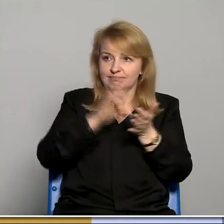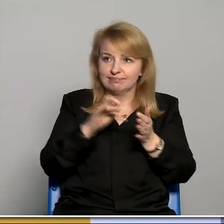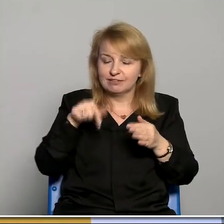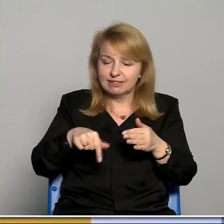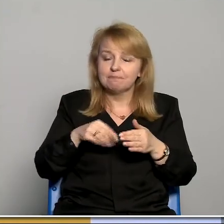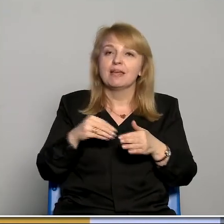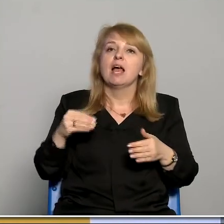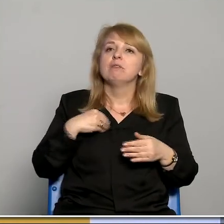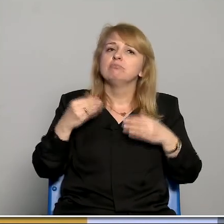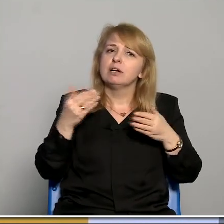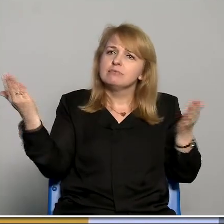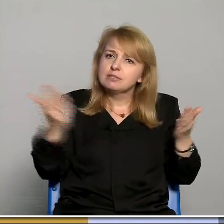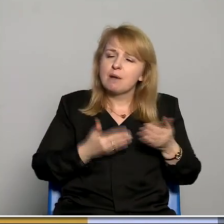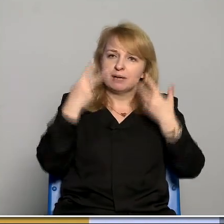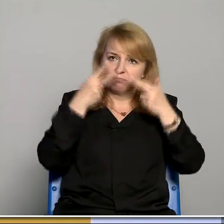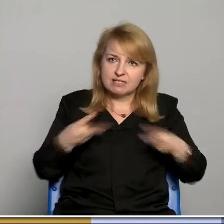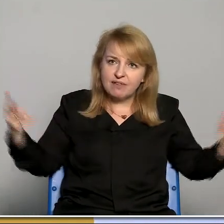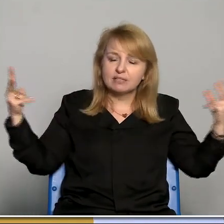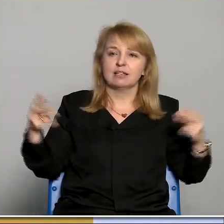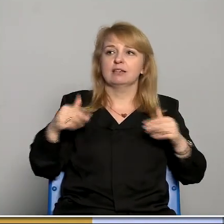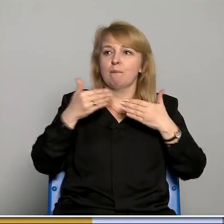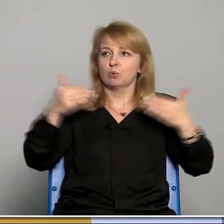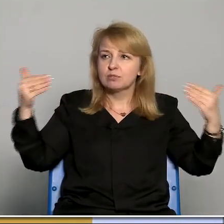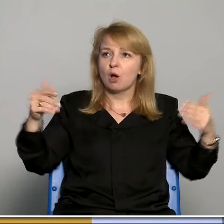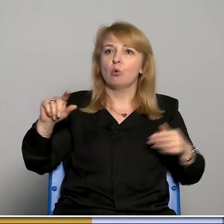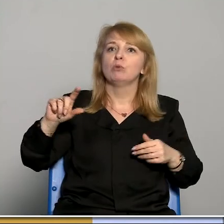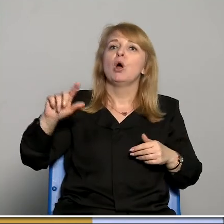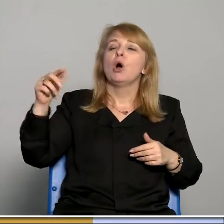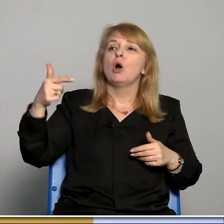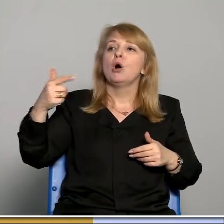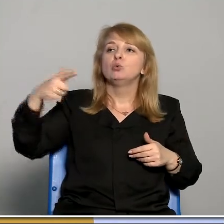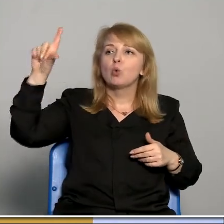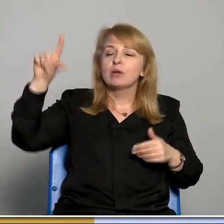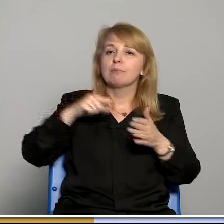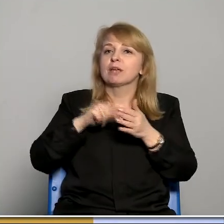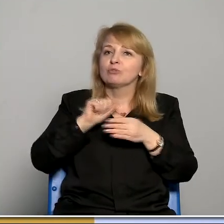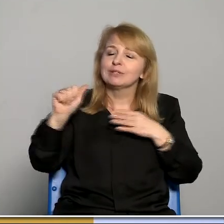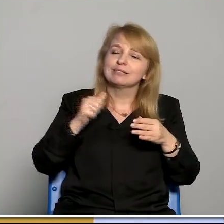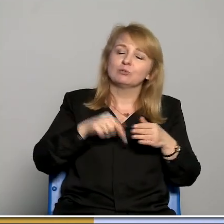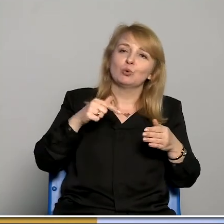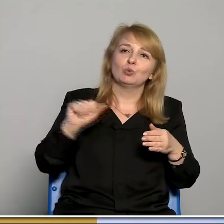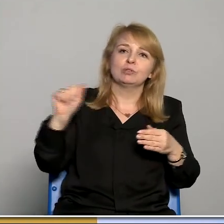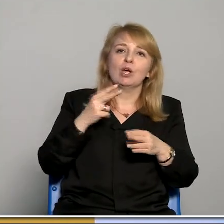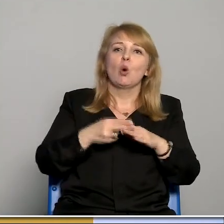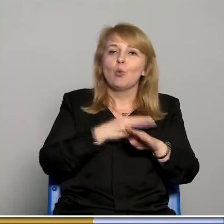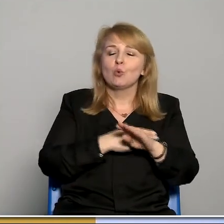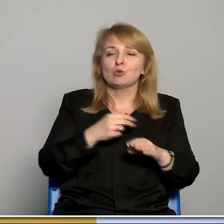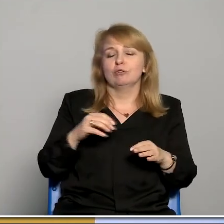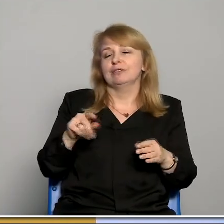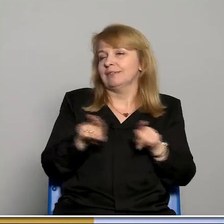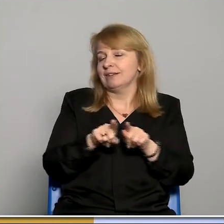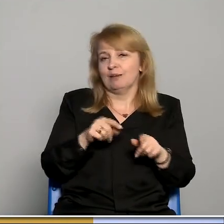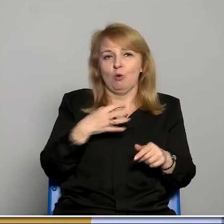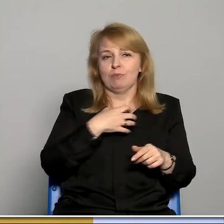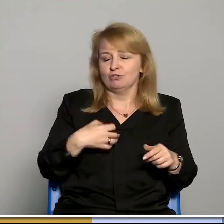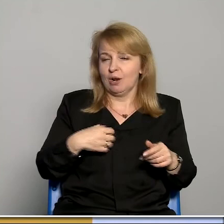zapraszam do zwiedzenia muzeum, które mieści się na drugim piętrze. Jesteśmy jednostką Urzędu Marszałkowskiego Województwa Mazowieckiego. Mam